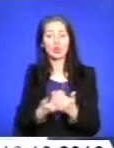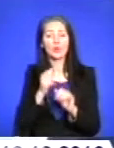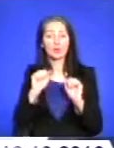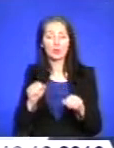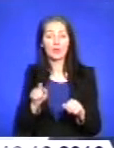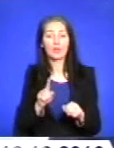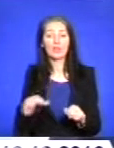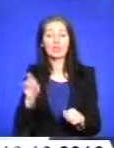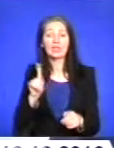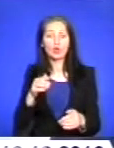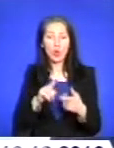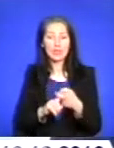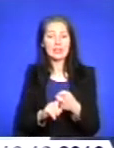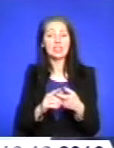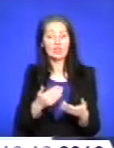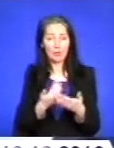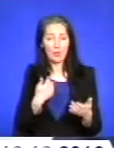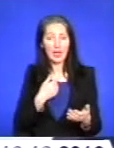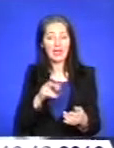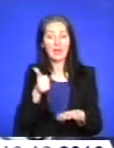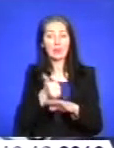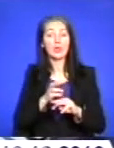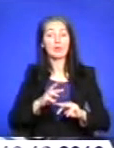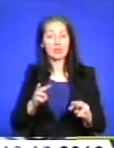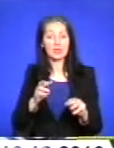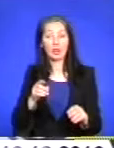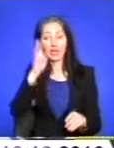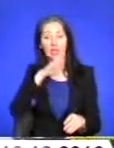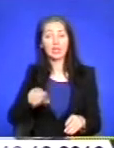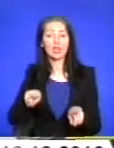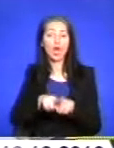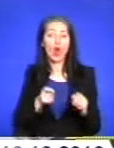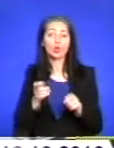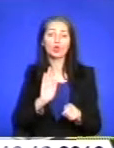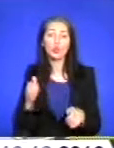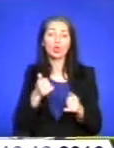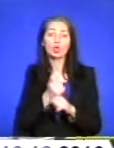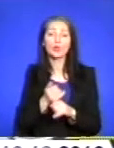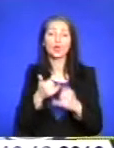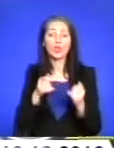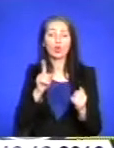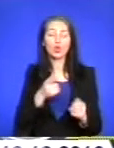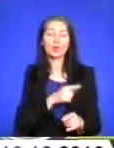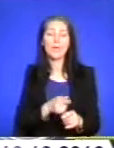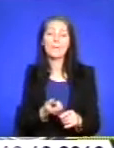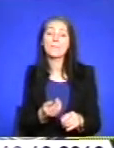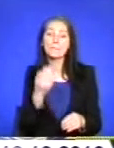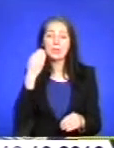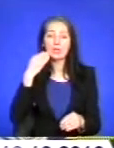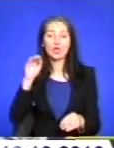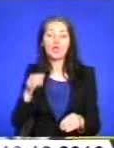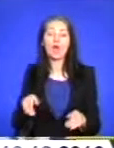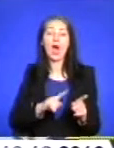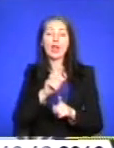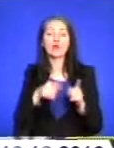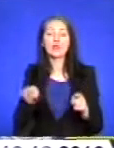що залежить від мене, як прем'єр-міністра країни і уряду, буде зроблено для того, щоб підсилювати реформу з децентралізації